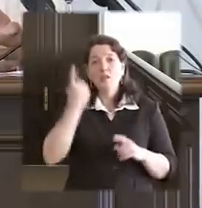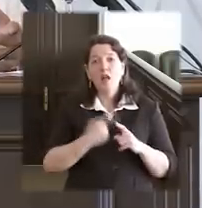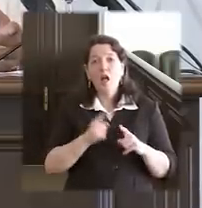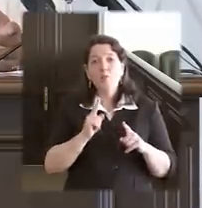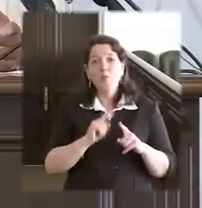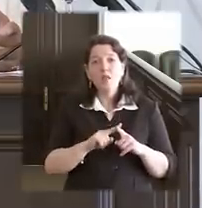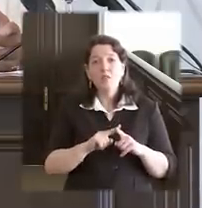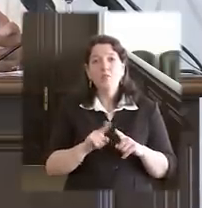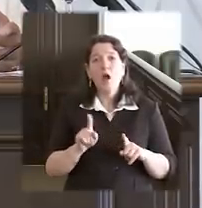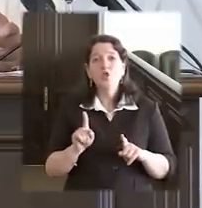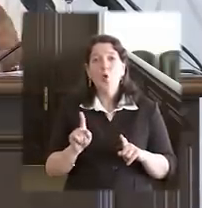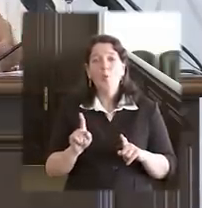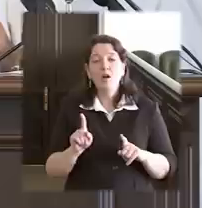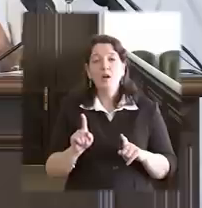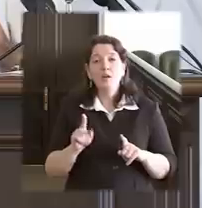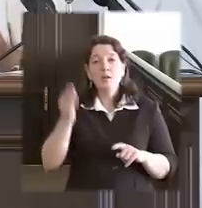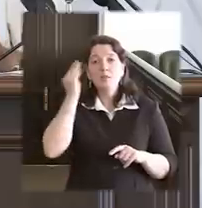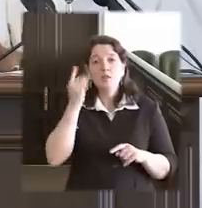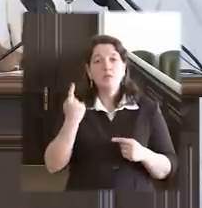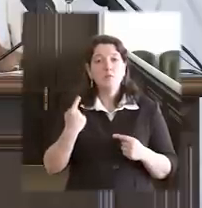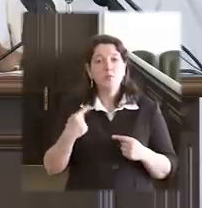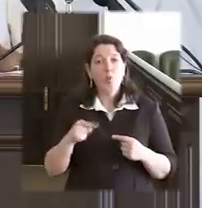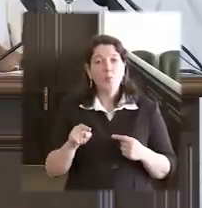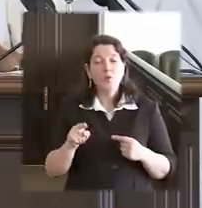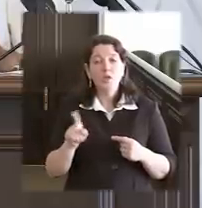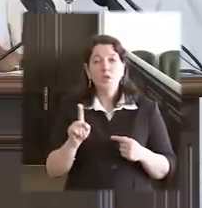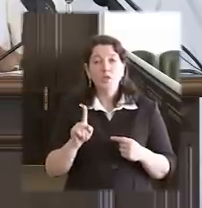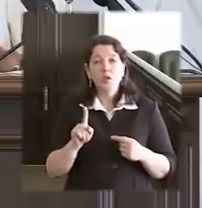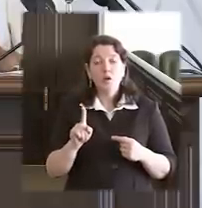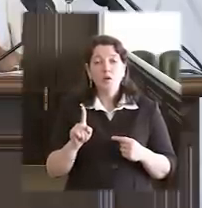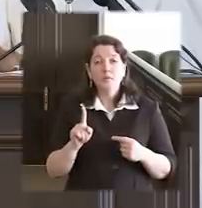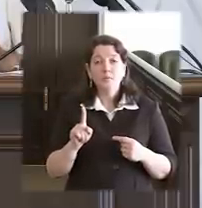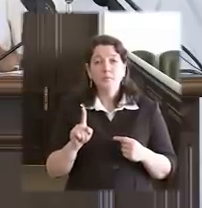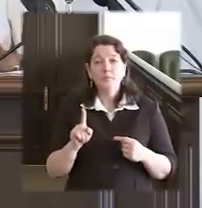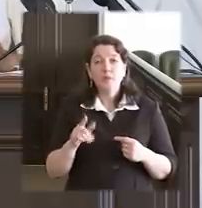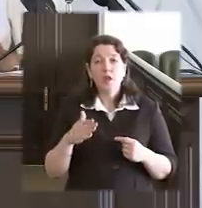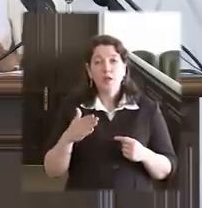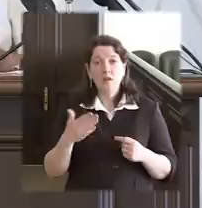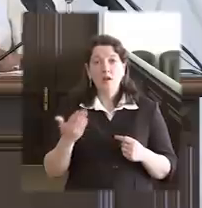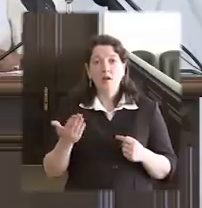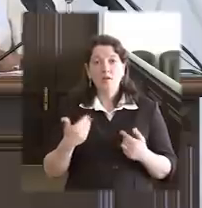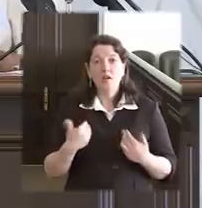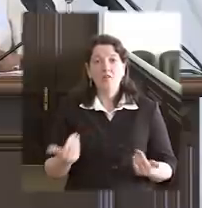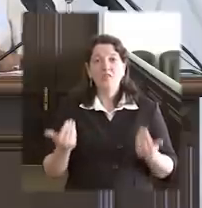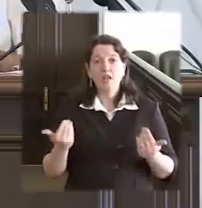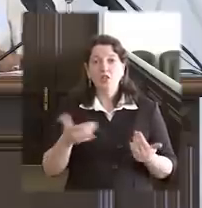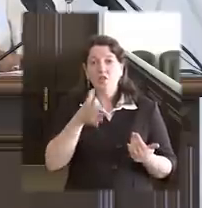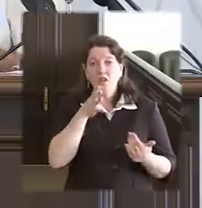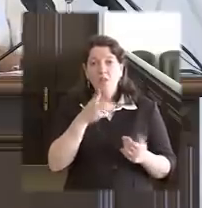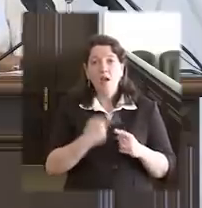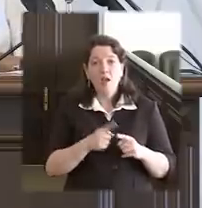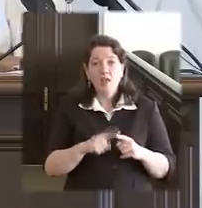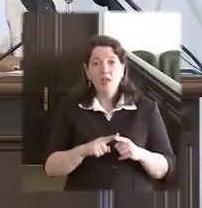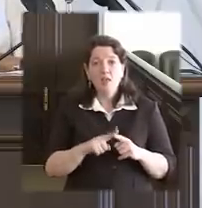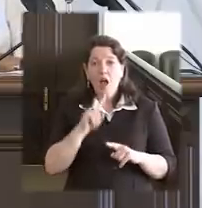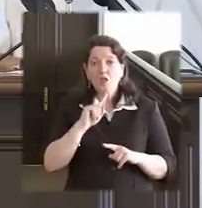идет речь? Речь идет об очень серьезном вопросе, который вот для нашего времени, мне кажется,